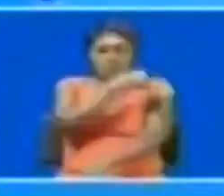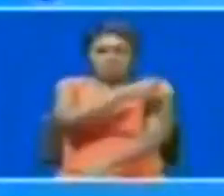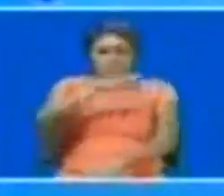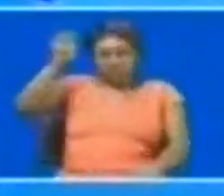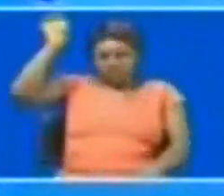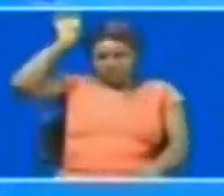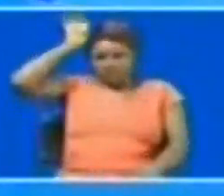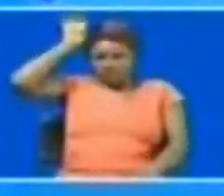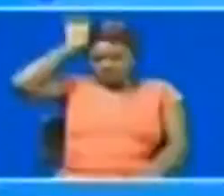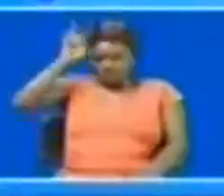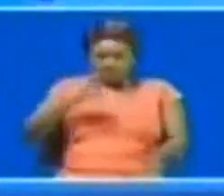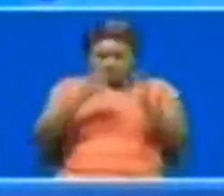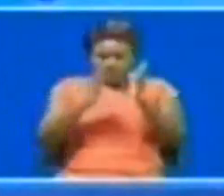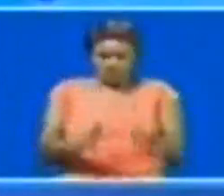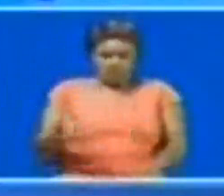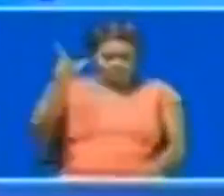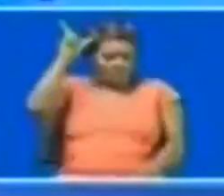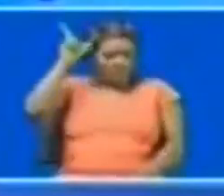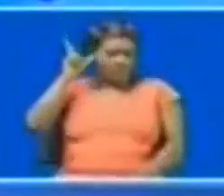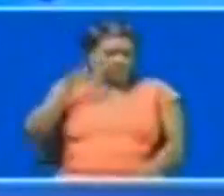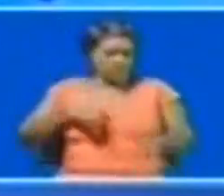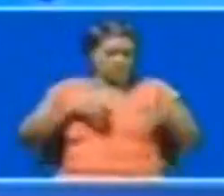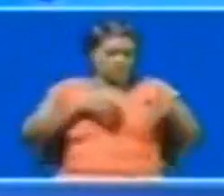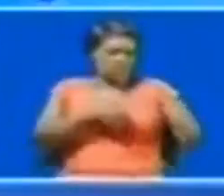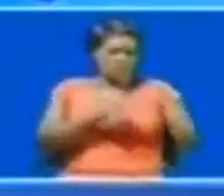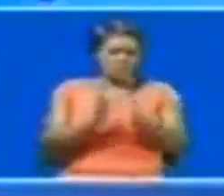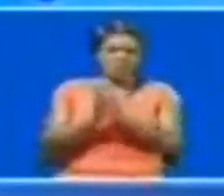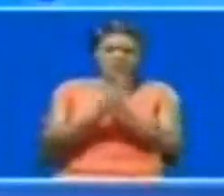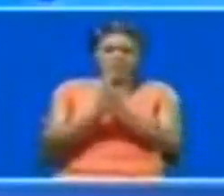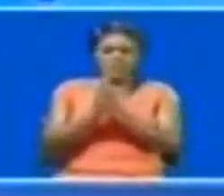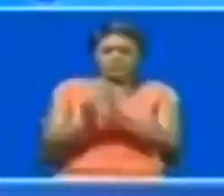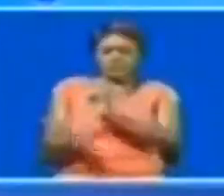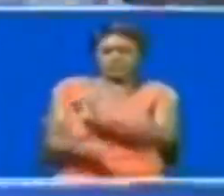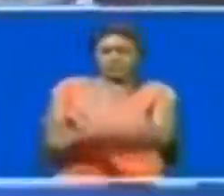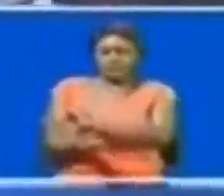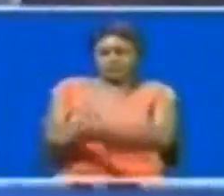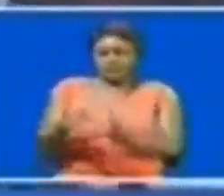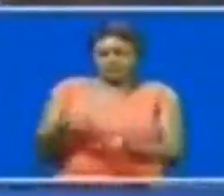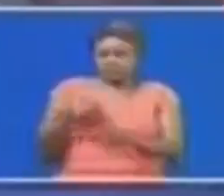hospitali ya Eldoret. Mwanahabari Elvis Kosgei amefuatilia taarifa hii na sasa anaarifu zaidi.